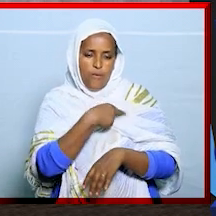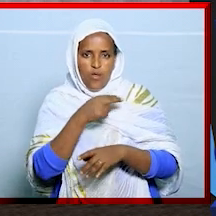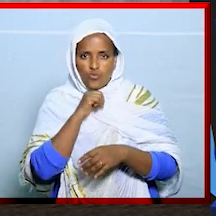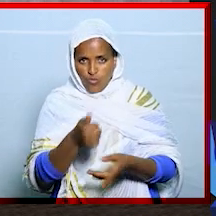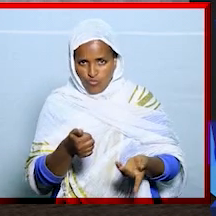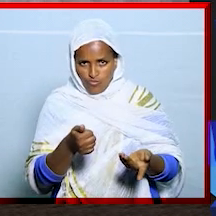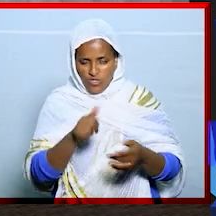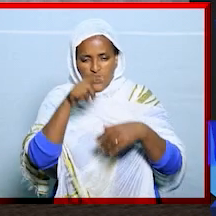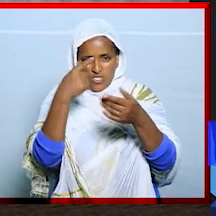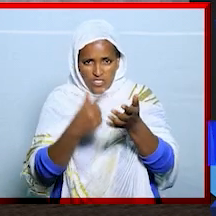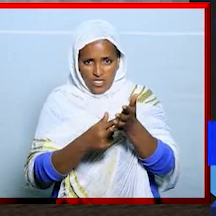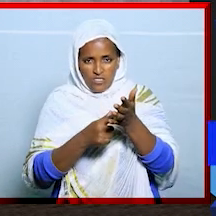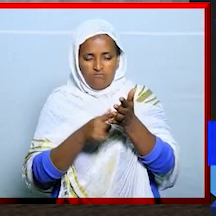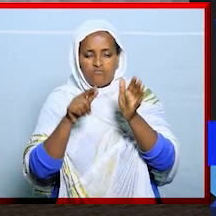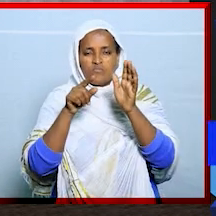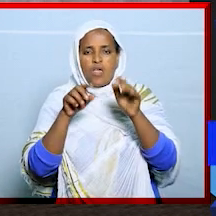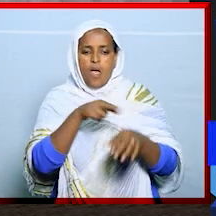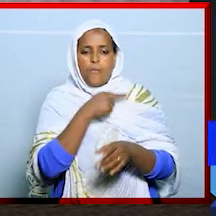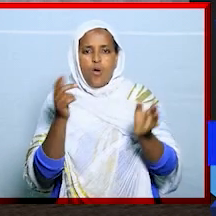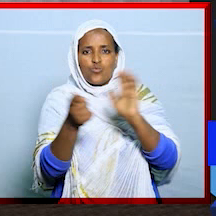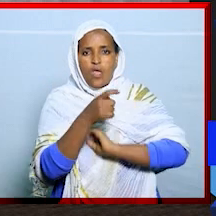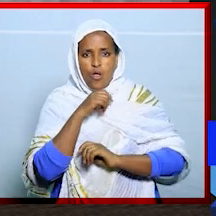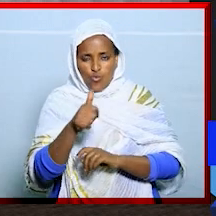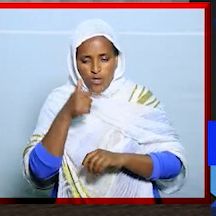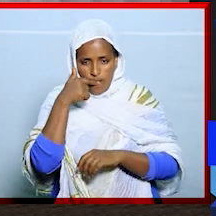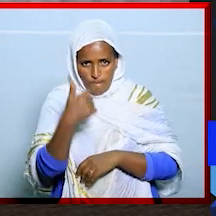ምክንያቱም ሃይማኖት አይደሉም። ስለዚህ ስፔኩሌሽን